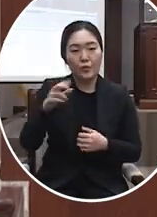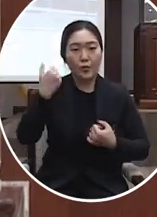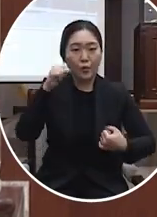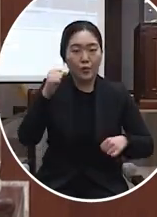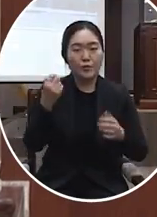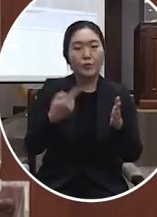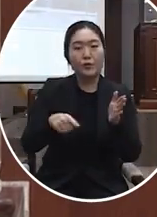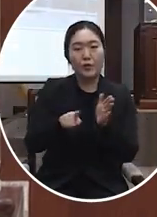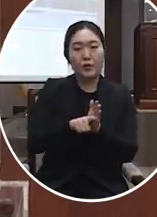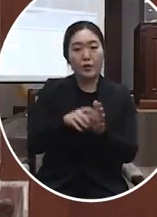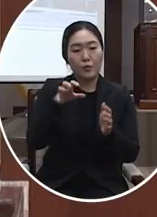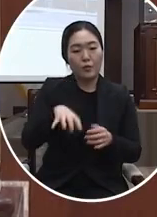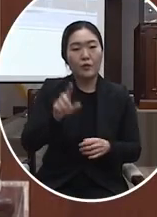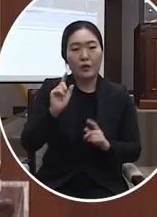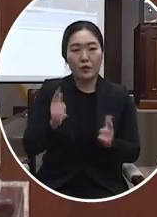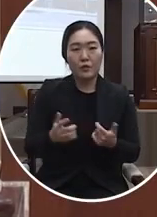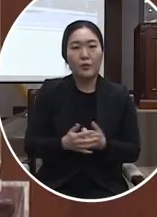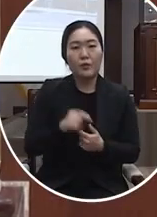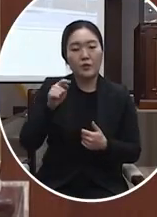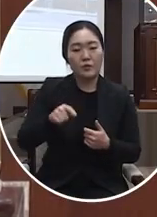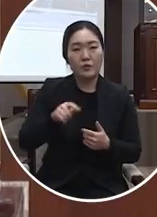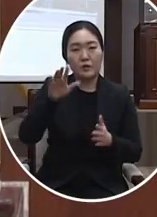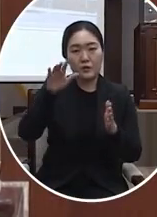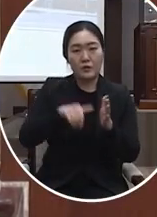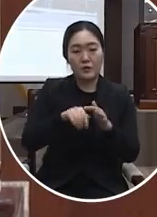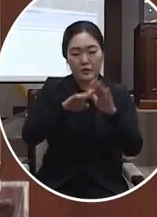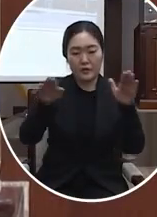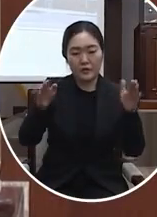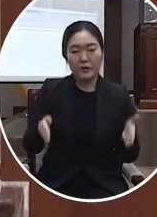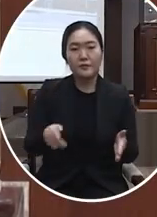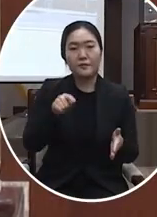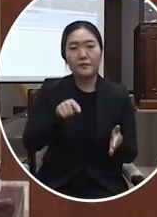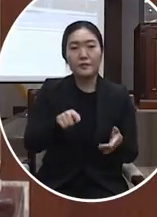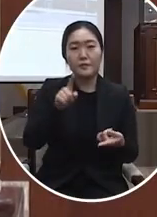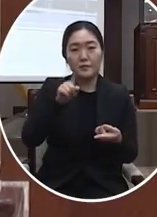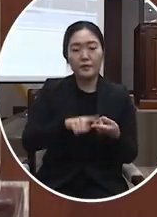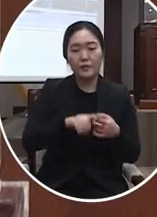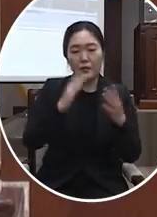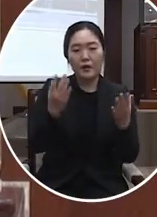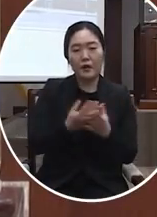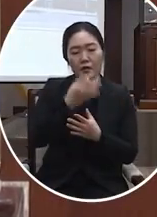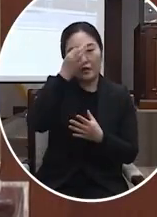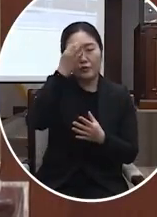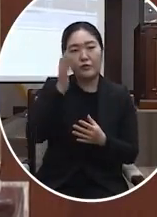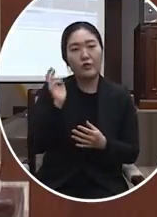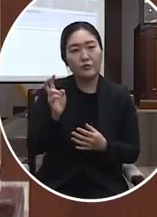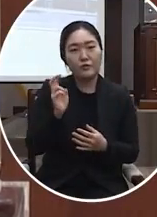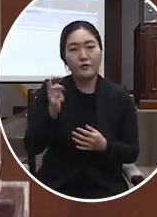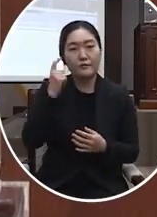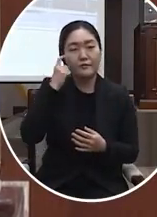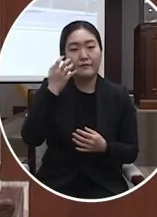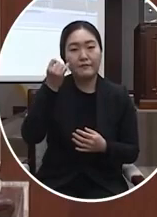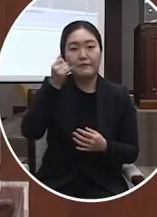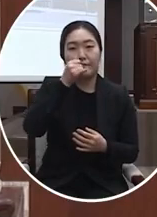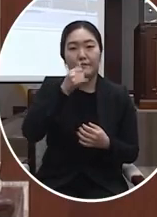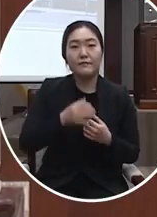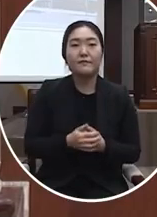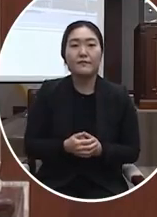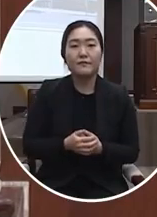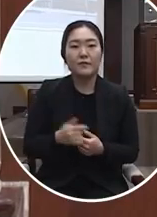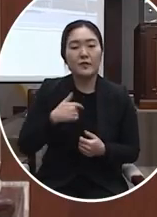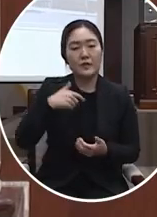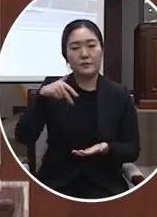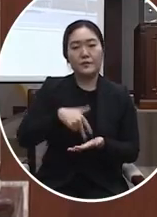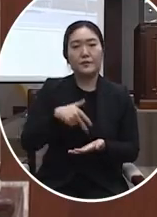공연을 위한 공간을 넘어서 그 자체가 문화를 만들어가는 장소이길 기대합니다. 그래서